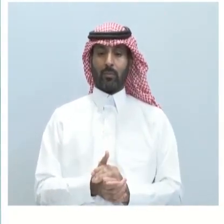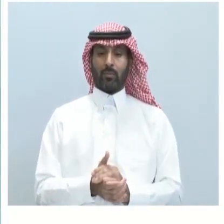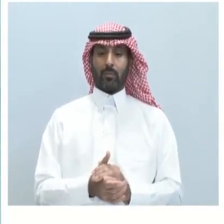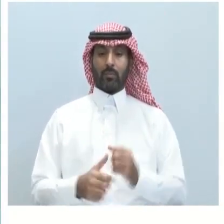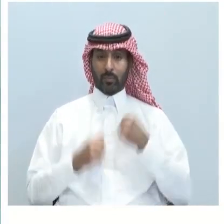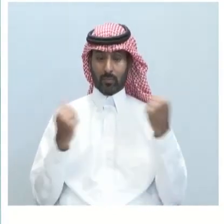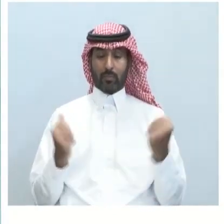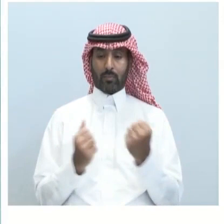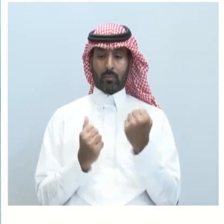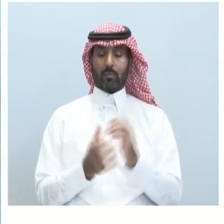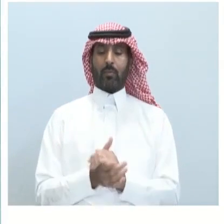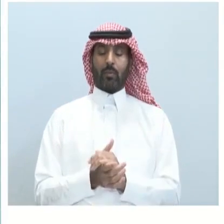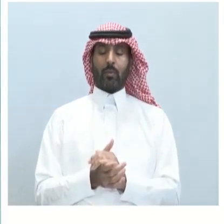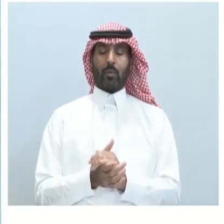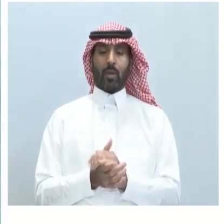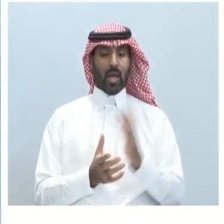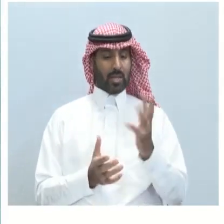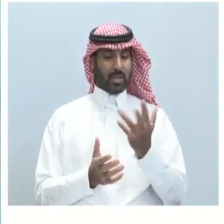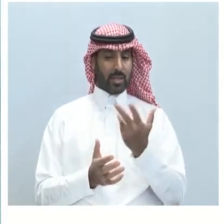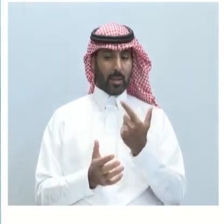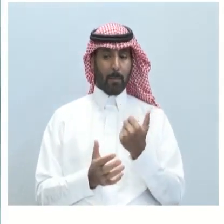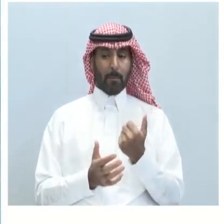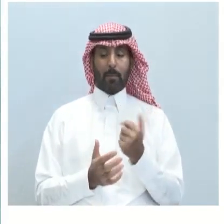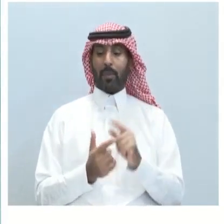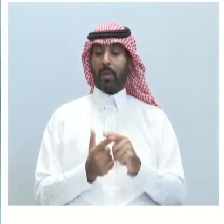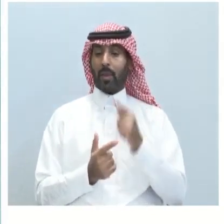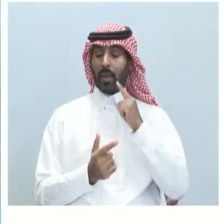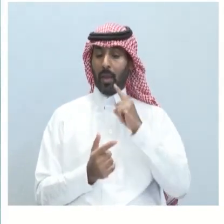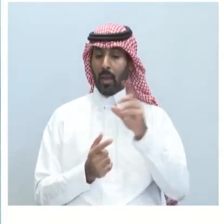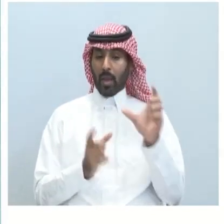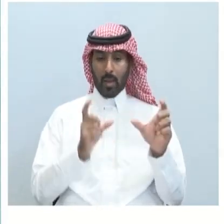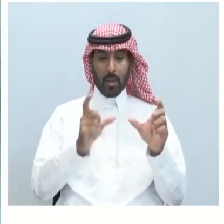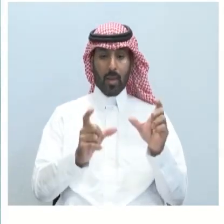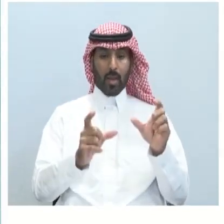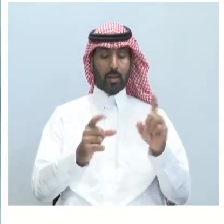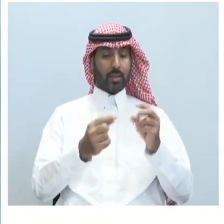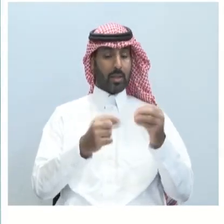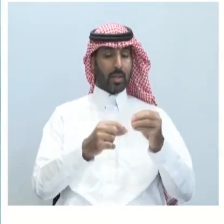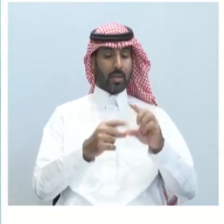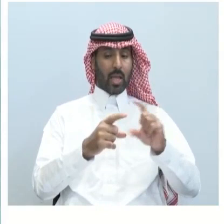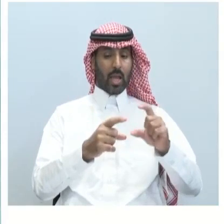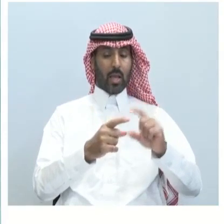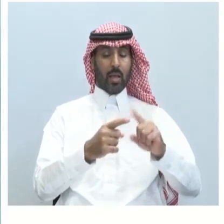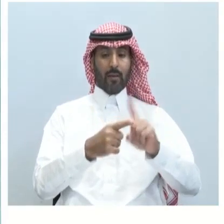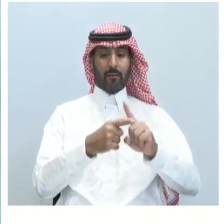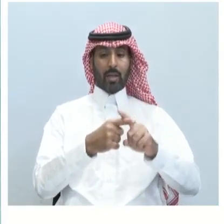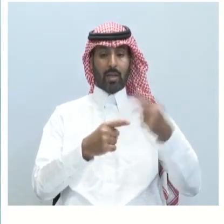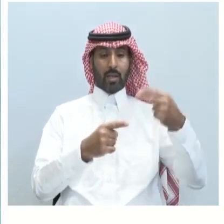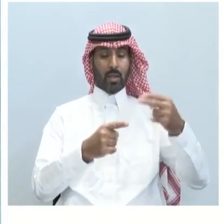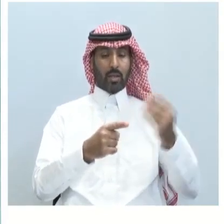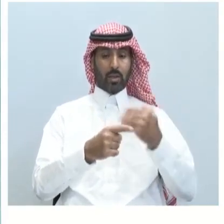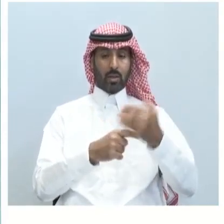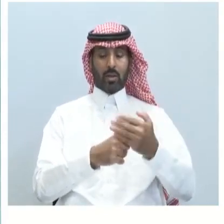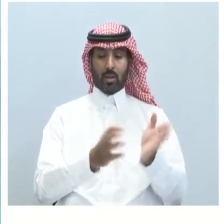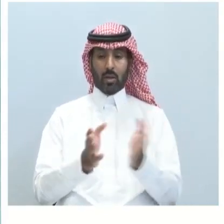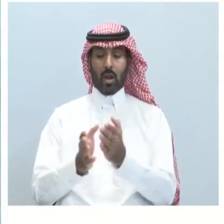نشوف التدريبات احسب قيمه تركيز ايونات الهيدروكسيد